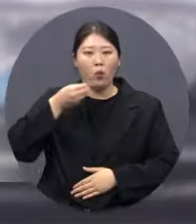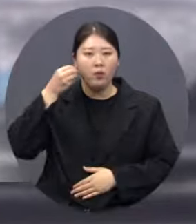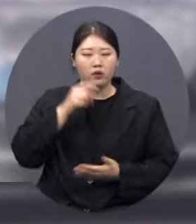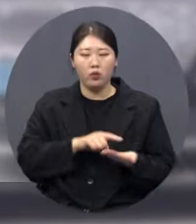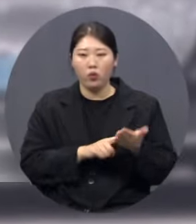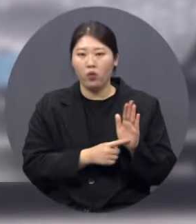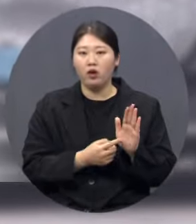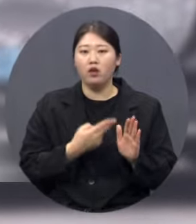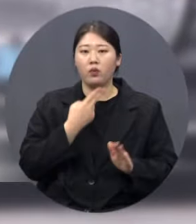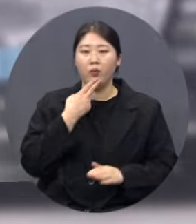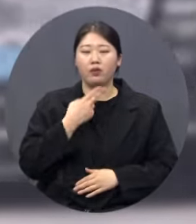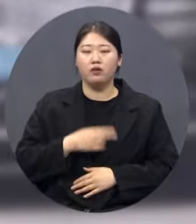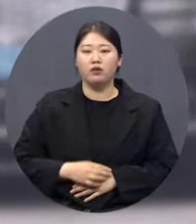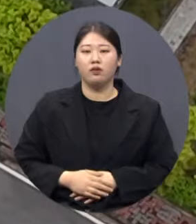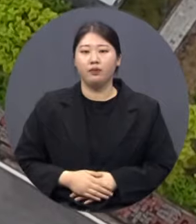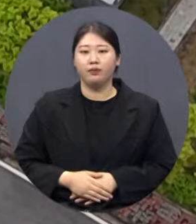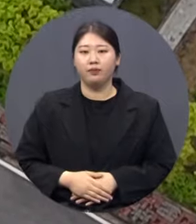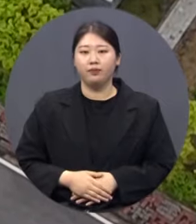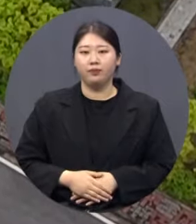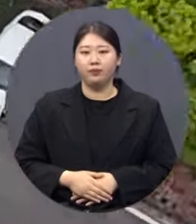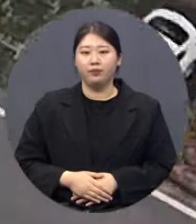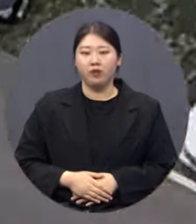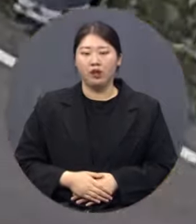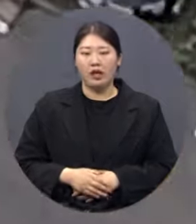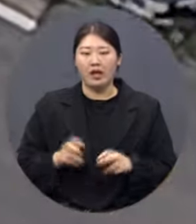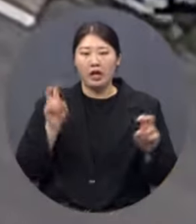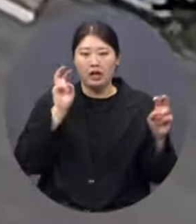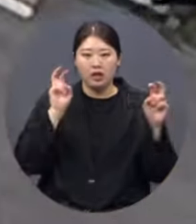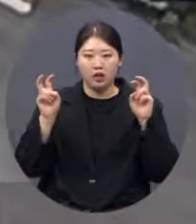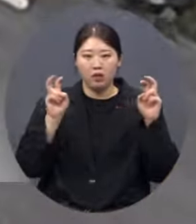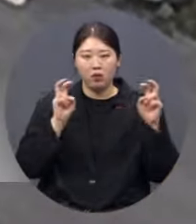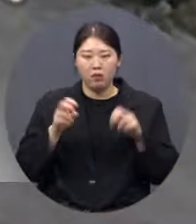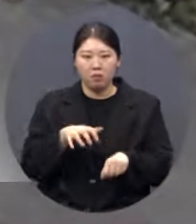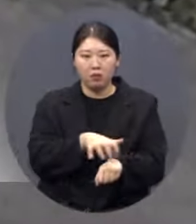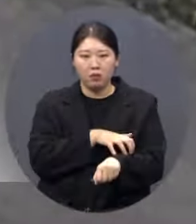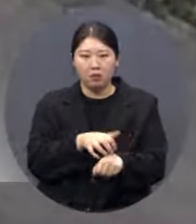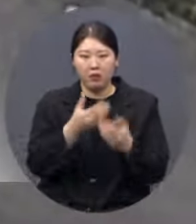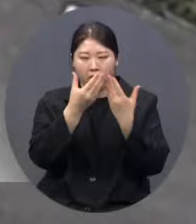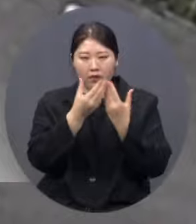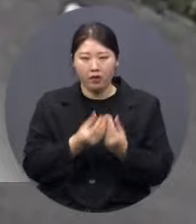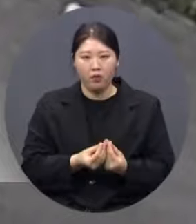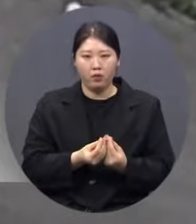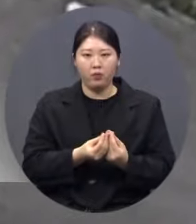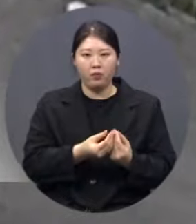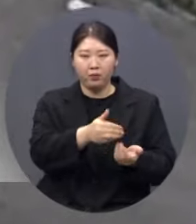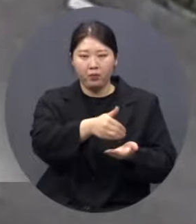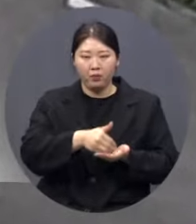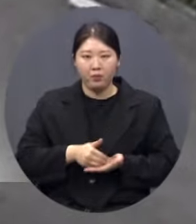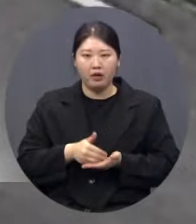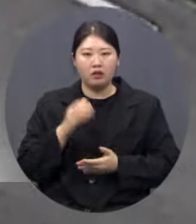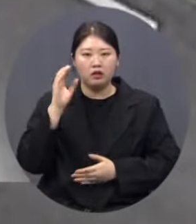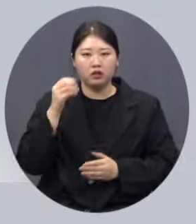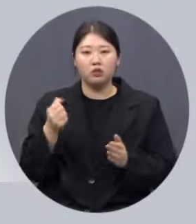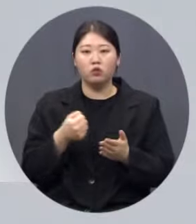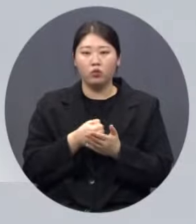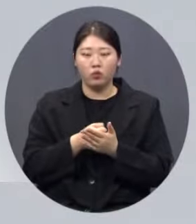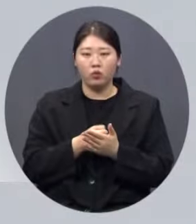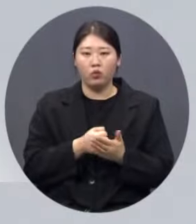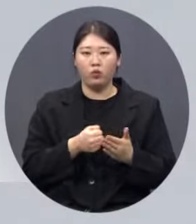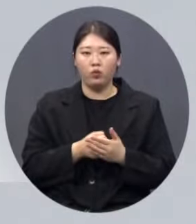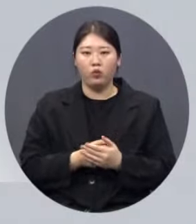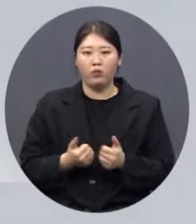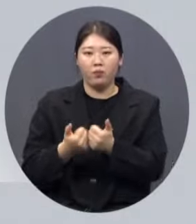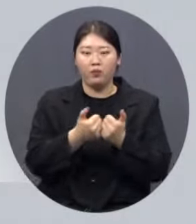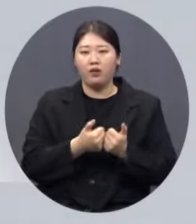공개되지 않았습니다 기업의 애로 사항을 청취하고 투자를 유치하기 위한 만남이었다